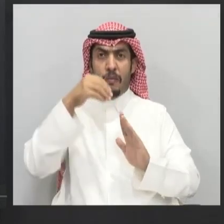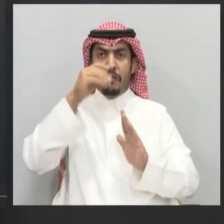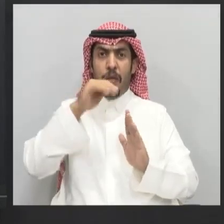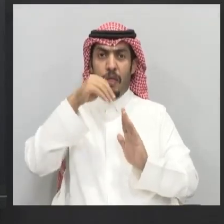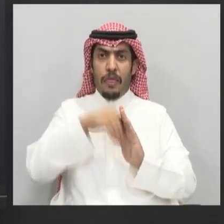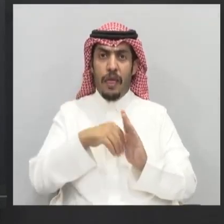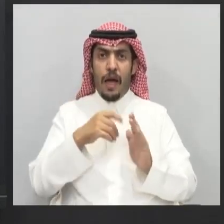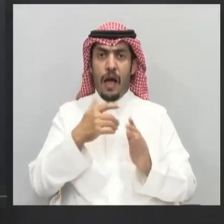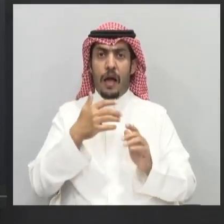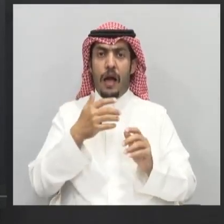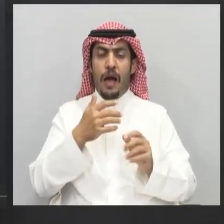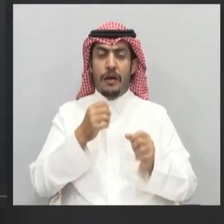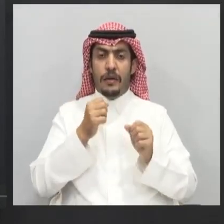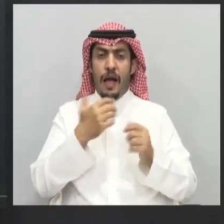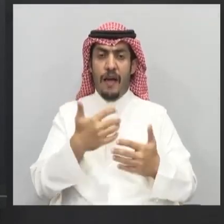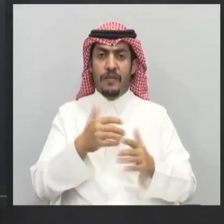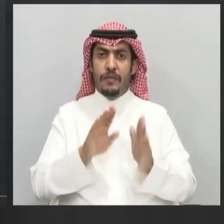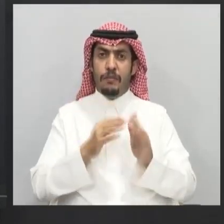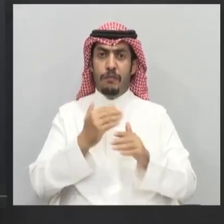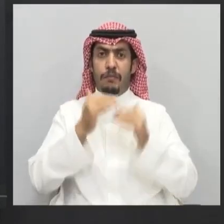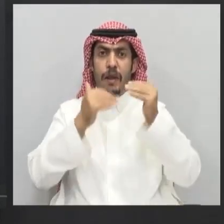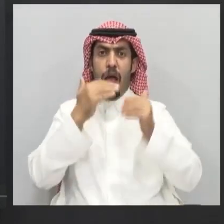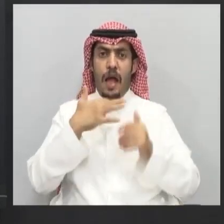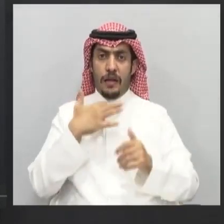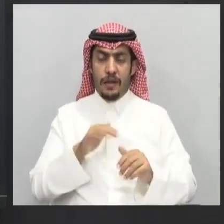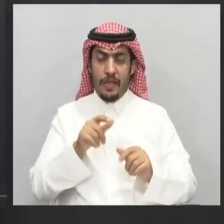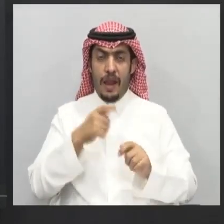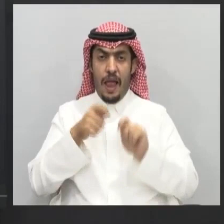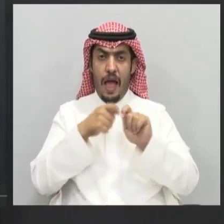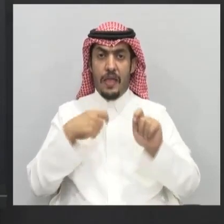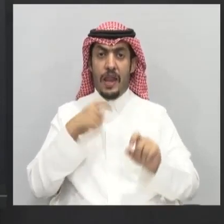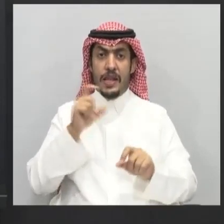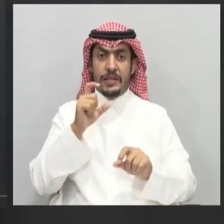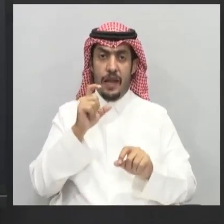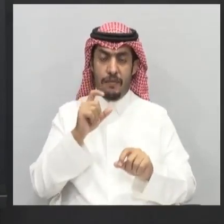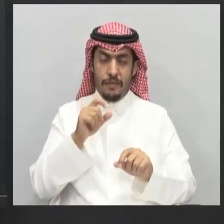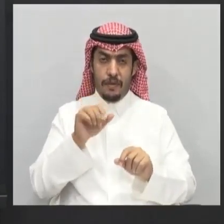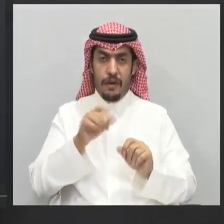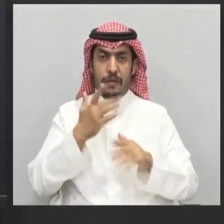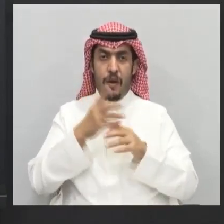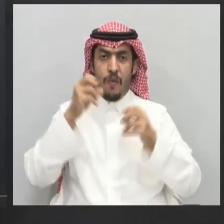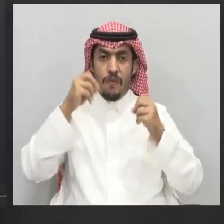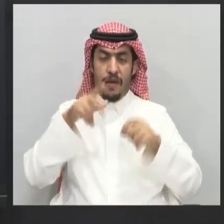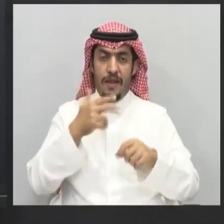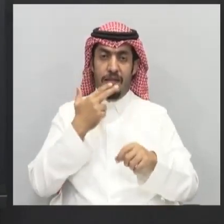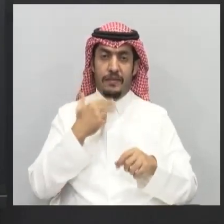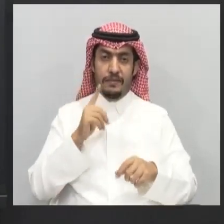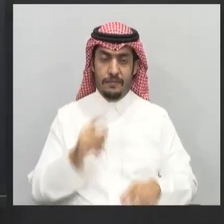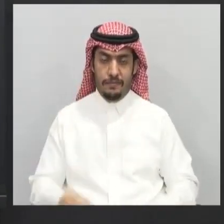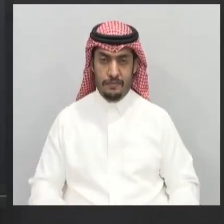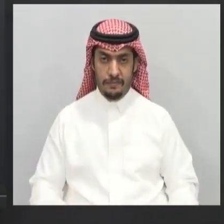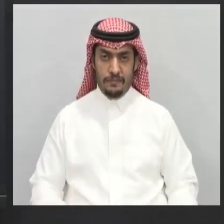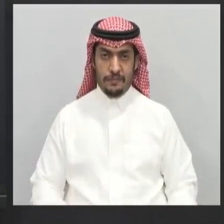فنعرف هذه الامور لكي نحافظ على البناء العظيم على العقيده الاسلاميه التي وفقنا الله سبحانه وتعالى